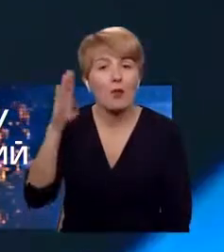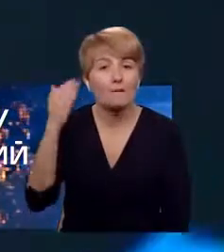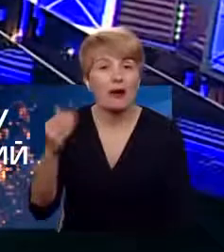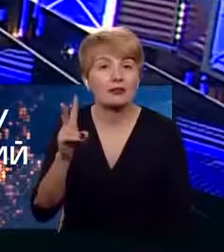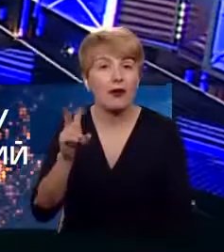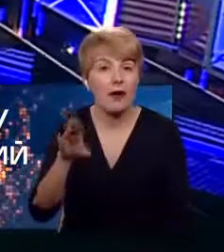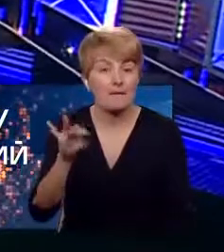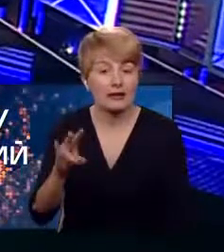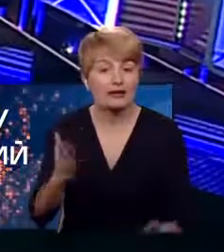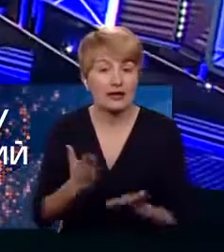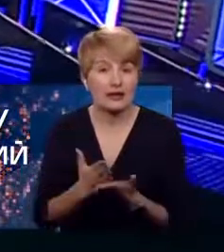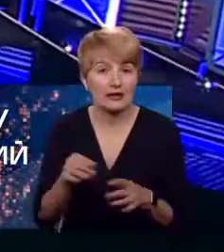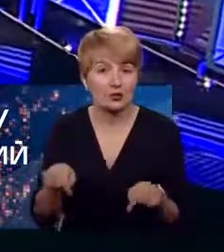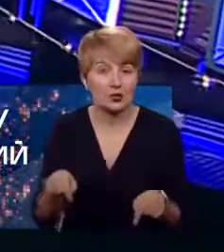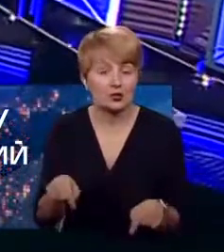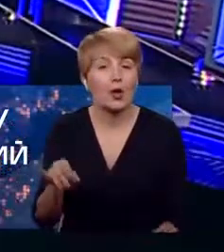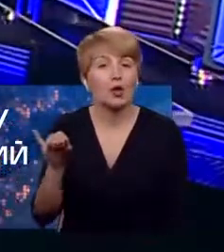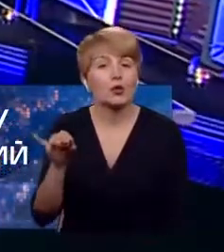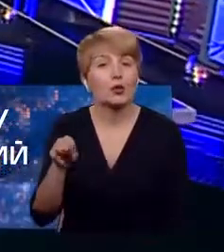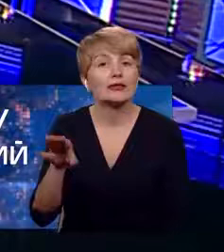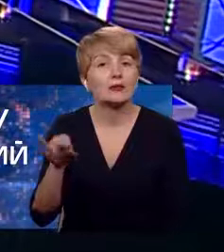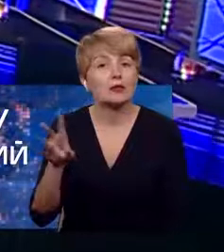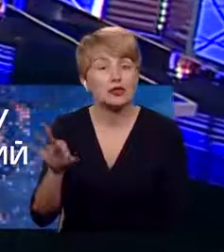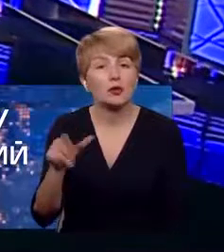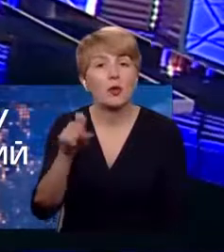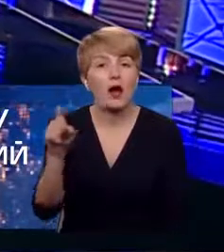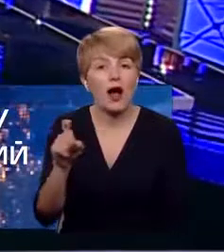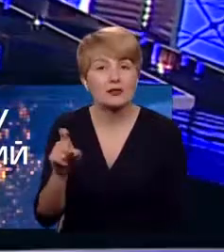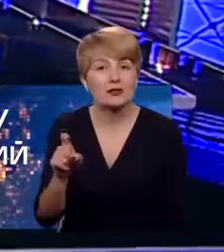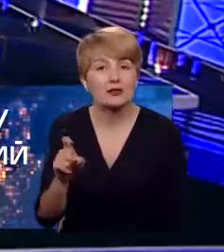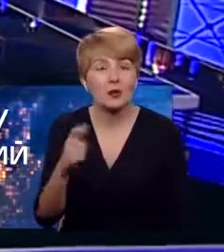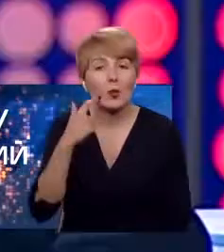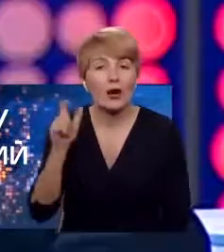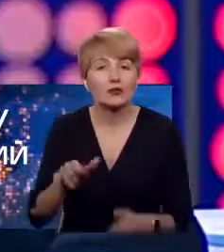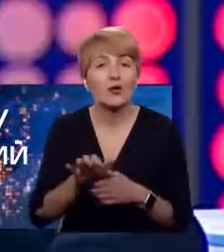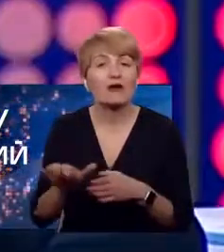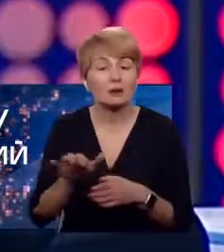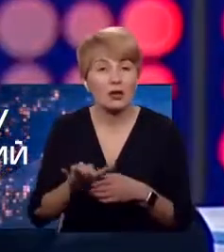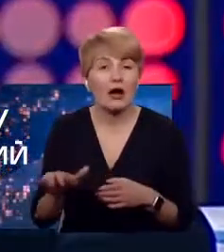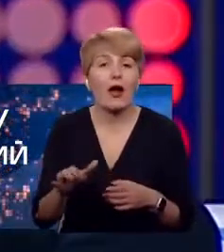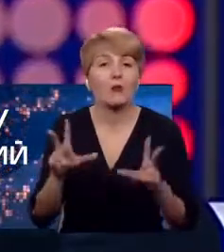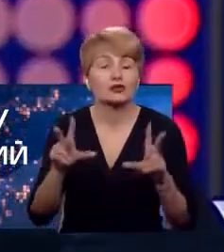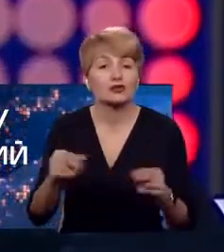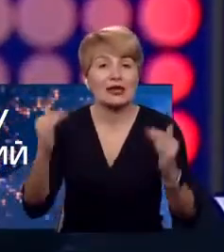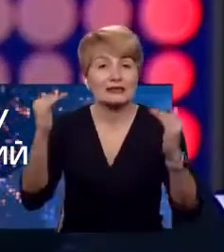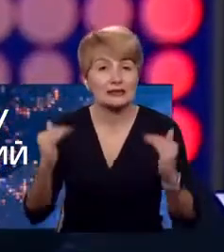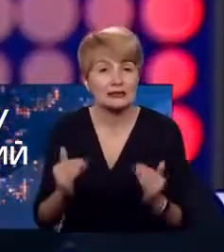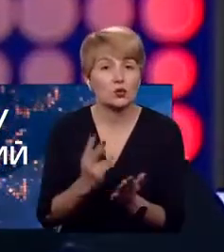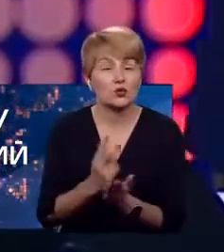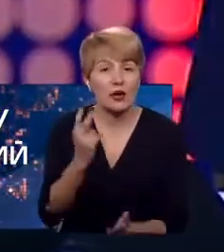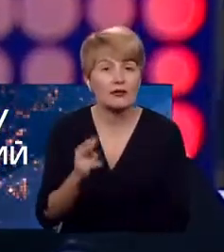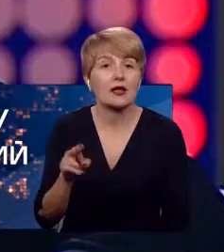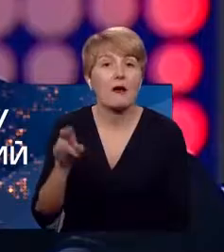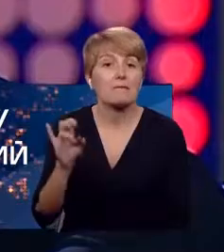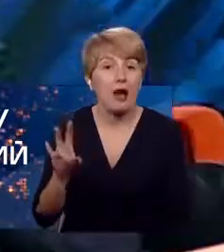тут перебуває. Юлія Тимошенко газ українського виробника обіцяє знизити у 2 рази. Пан